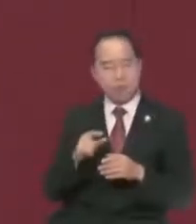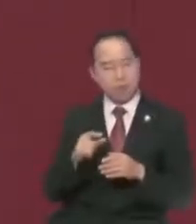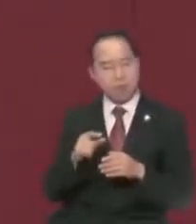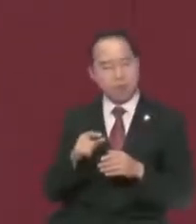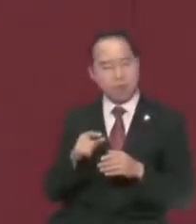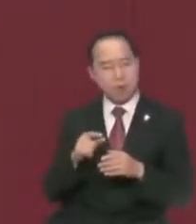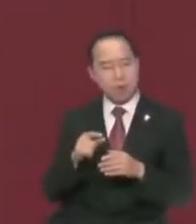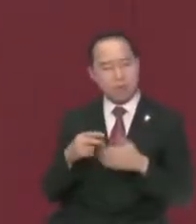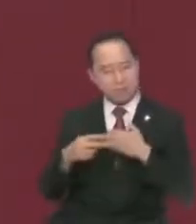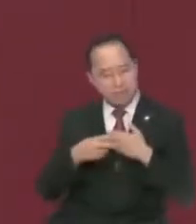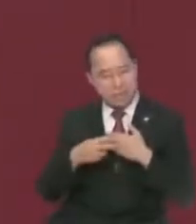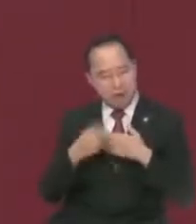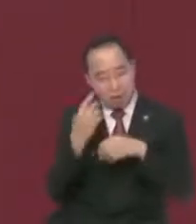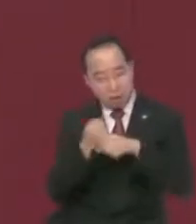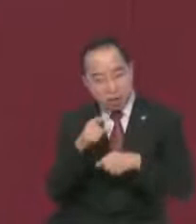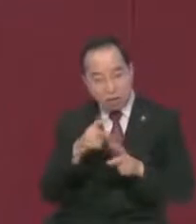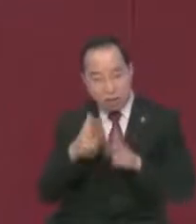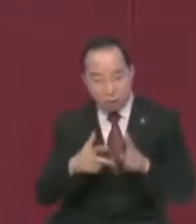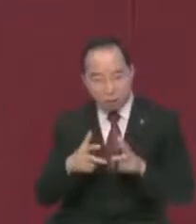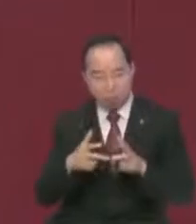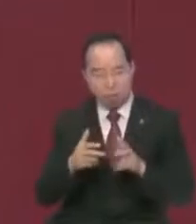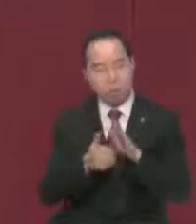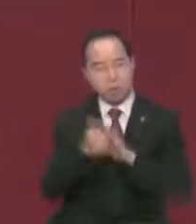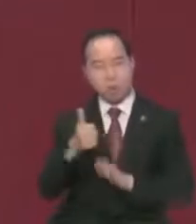기능으로 보는 국가의 발전 단계가 있습니다.